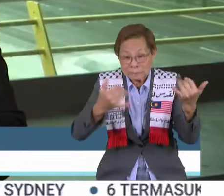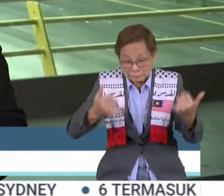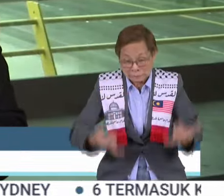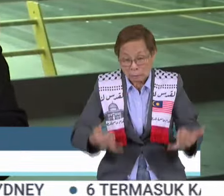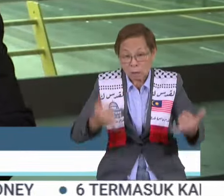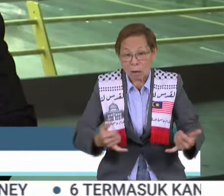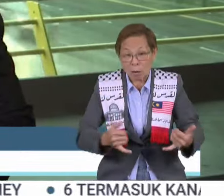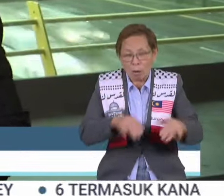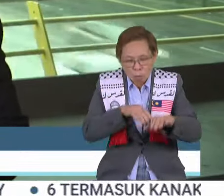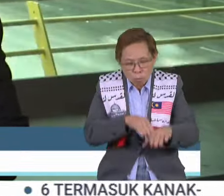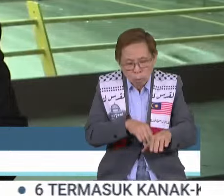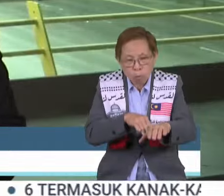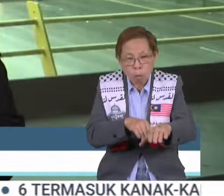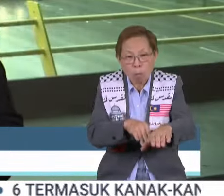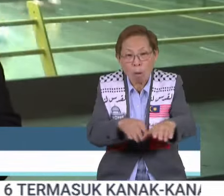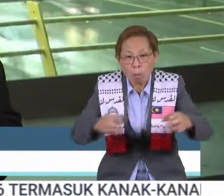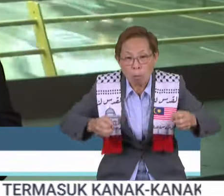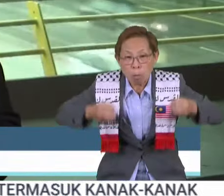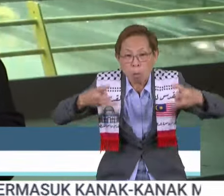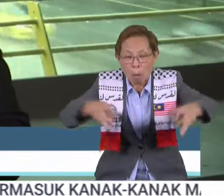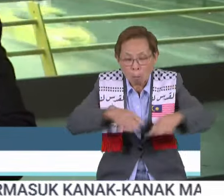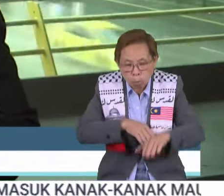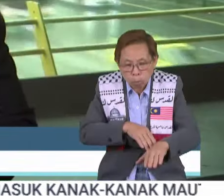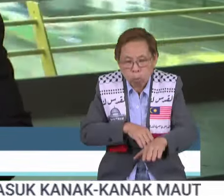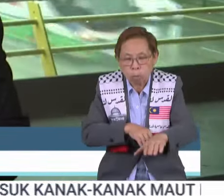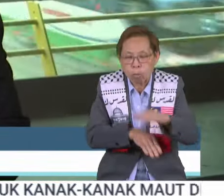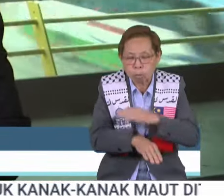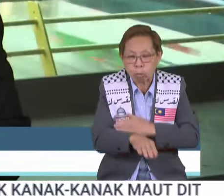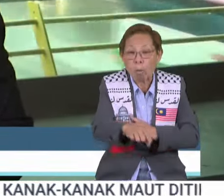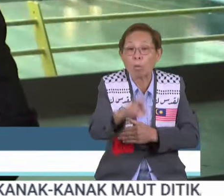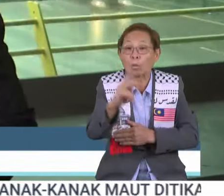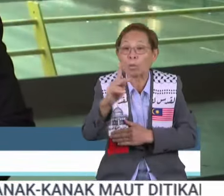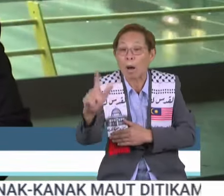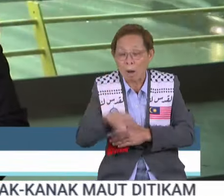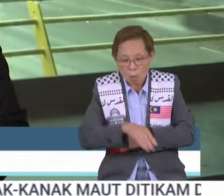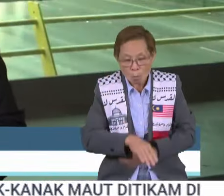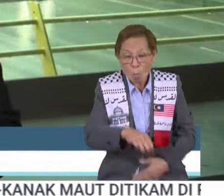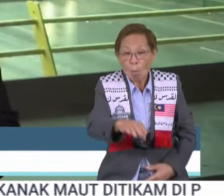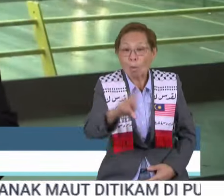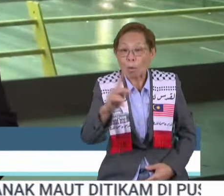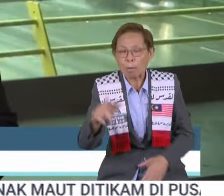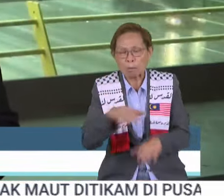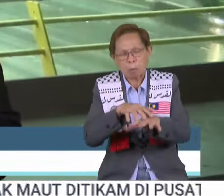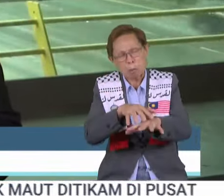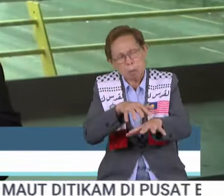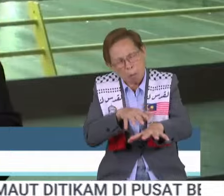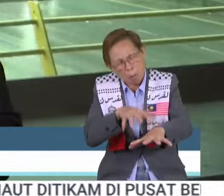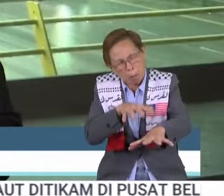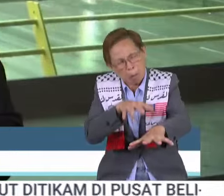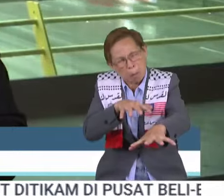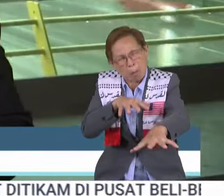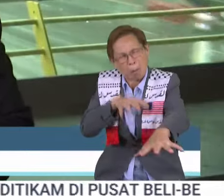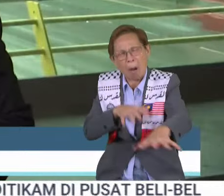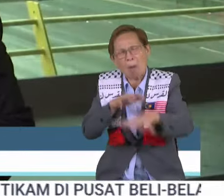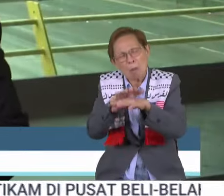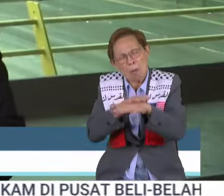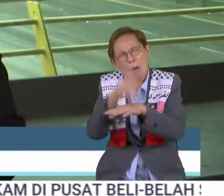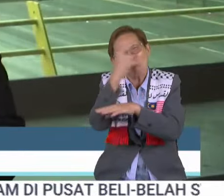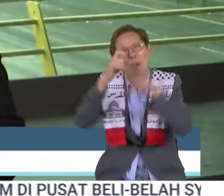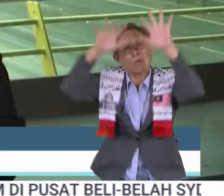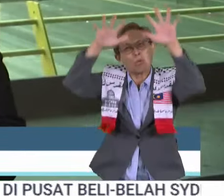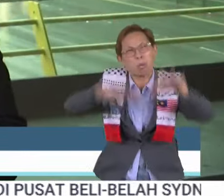ini, aliran trafik di Lebuh Raya ini menghala ke Kuala Lumpur mulai sesak dan bergerak perlahan berikutan hujan